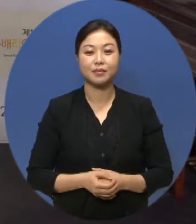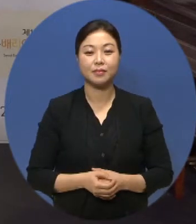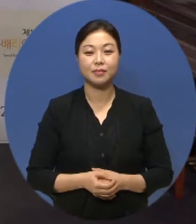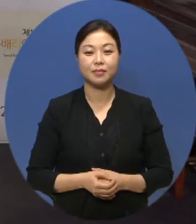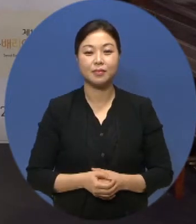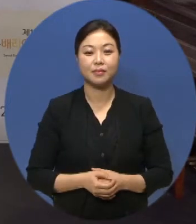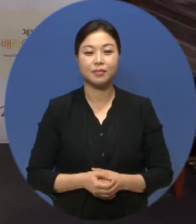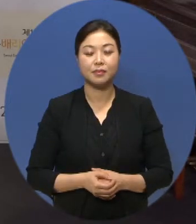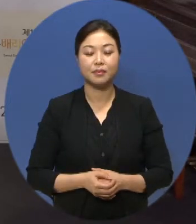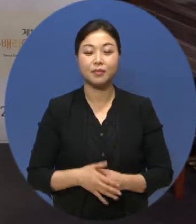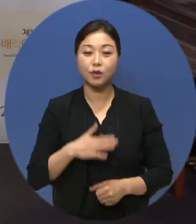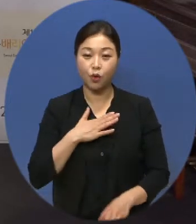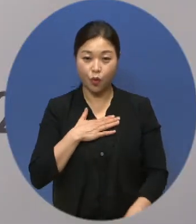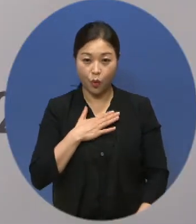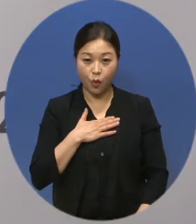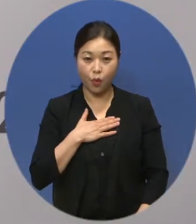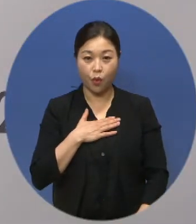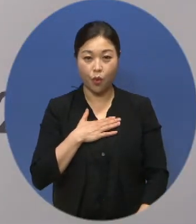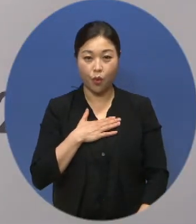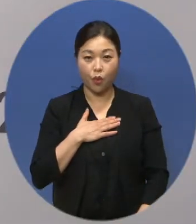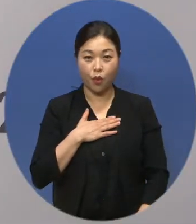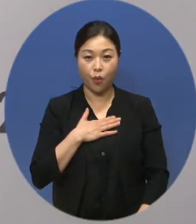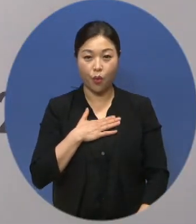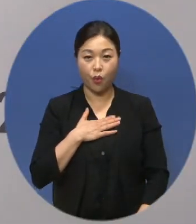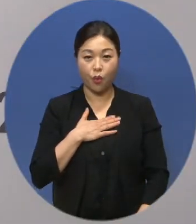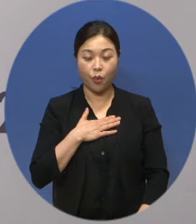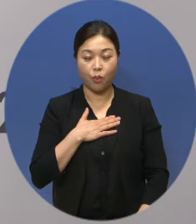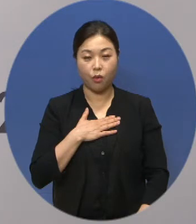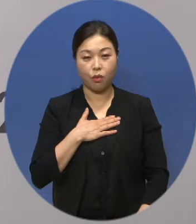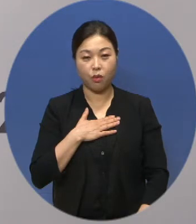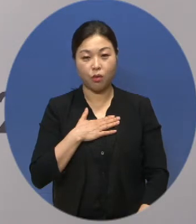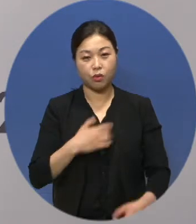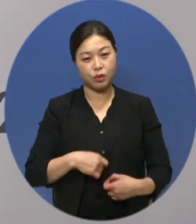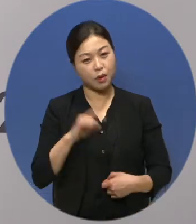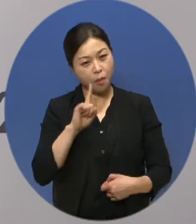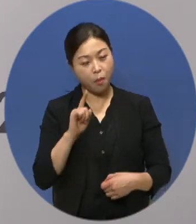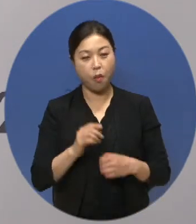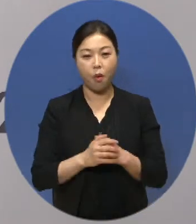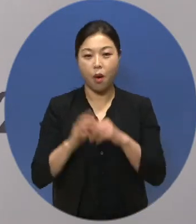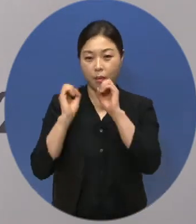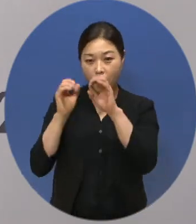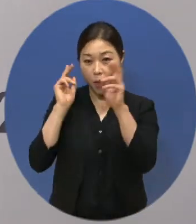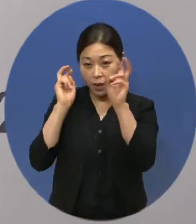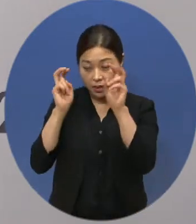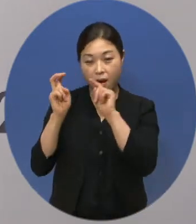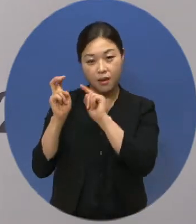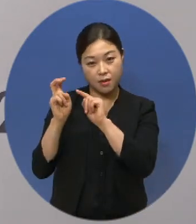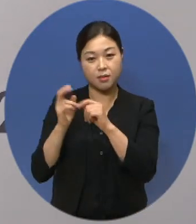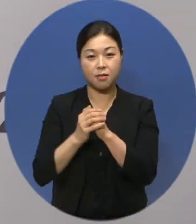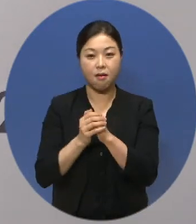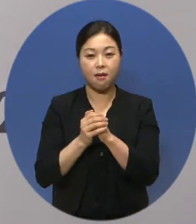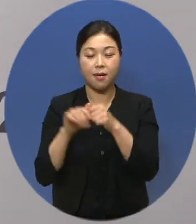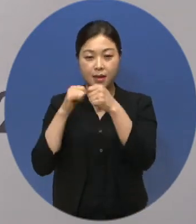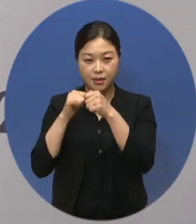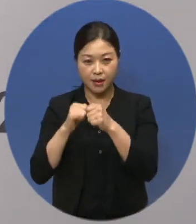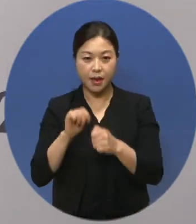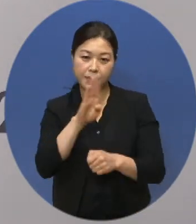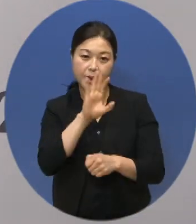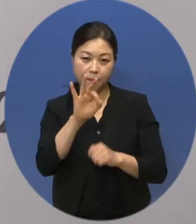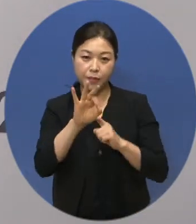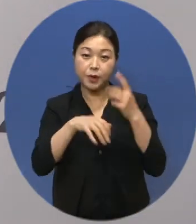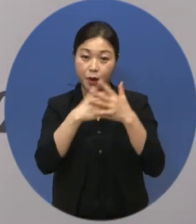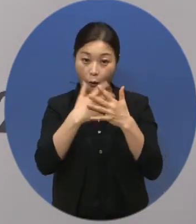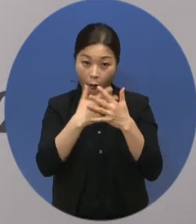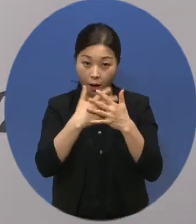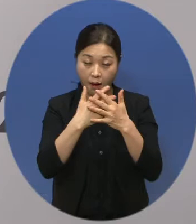네, 저 같은 경우에도 사실 이제 배급사에서 좀 상세하게 이 베리어 프리 영화제에 대한 안내